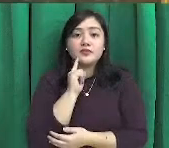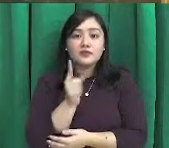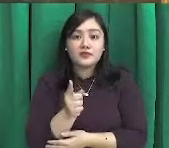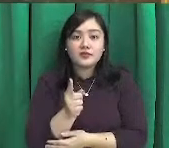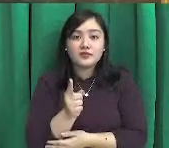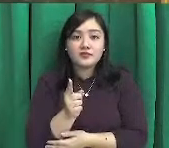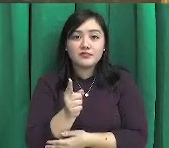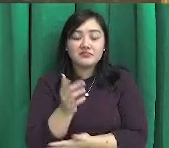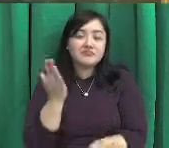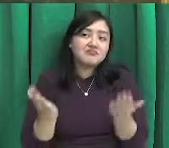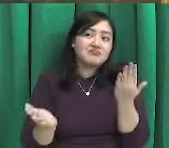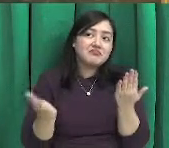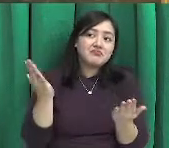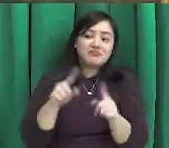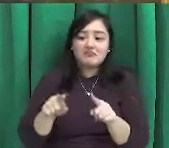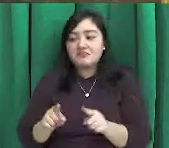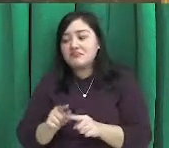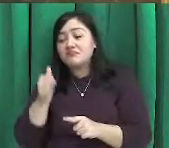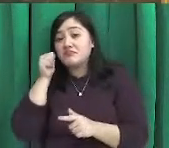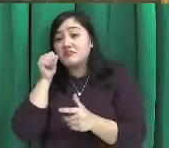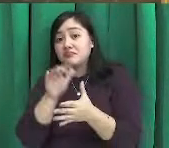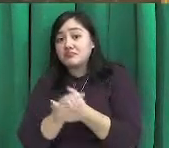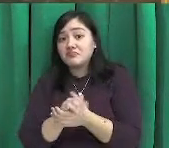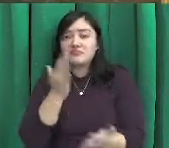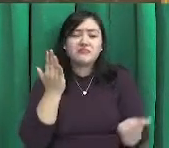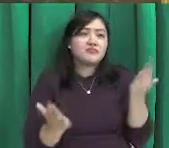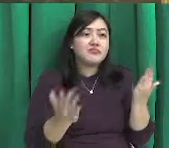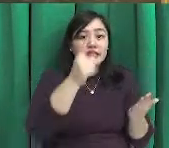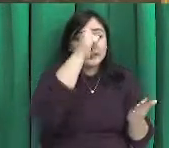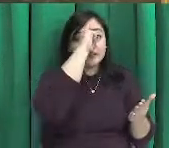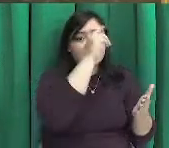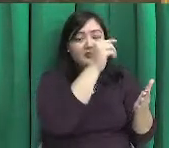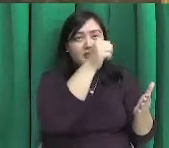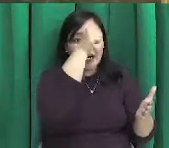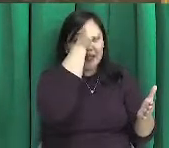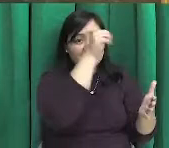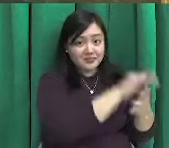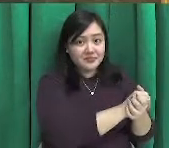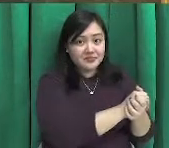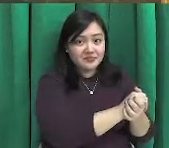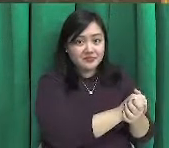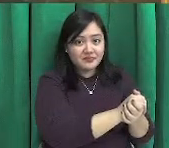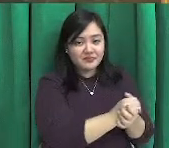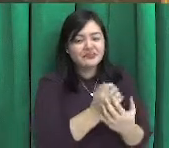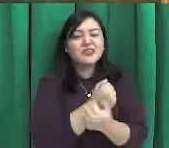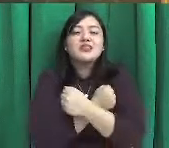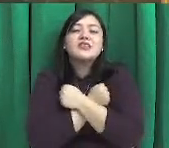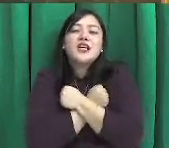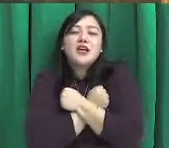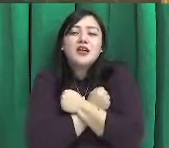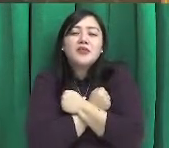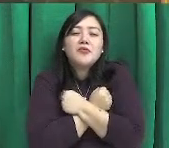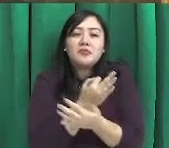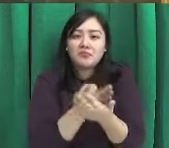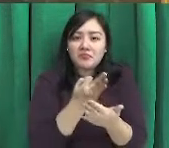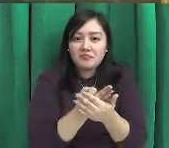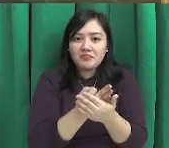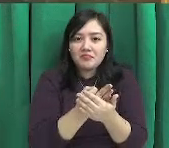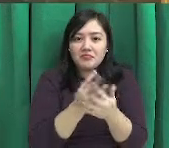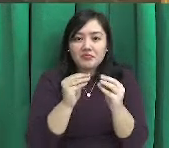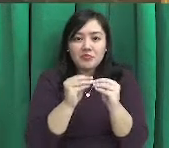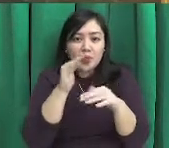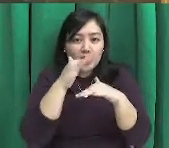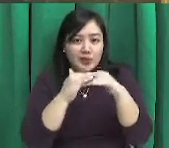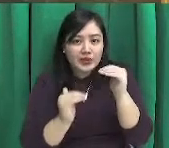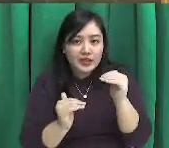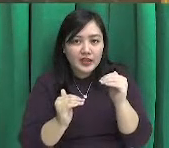as a wife or maybe the husband who love money more than his wife or more than